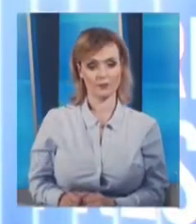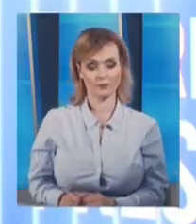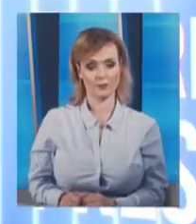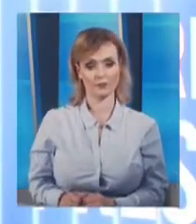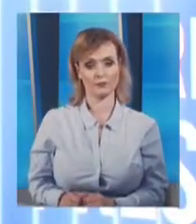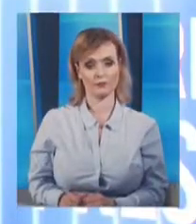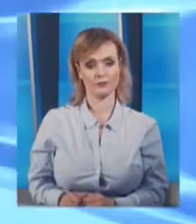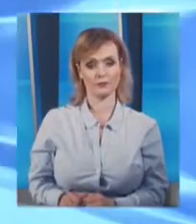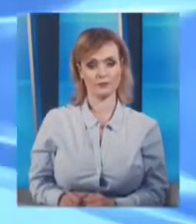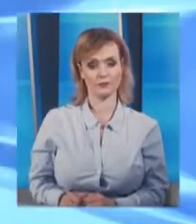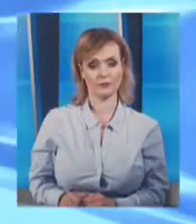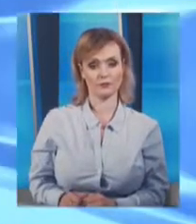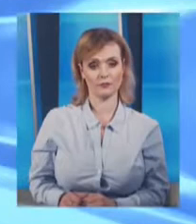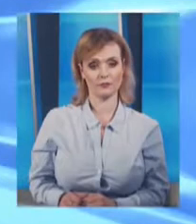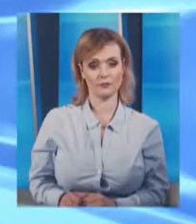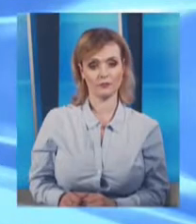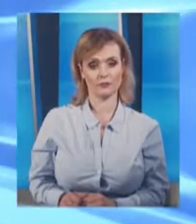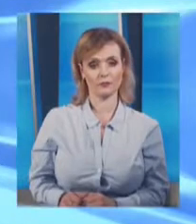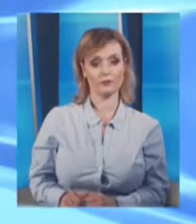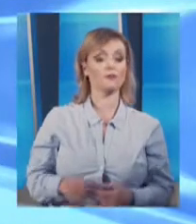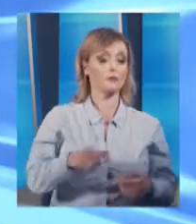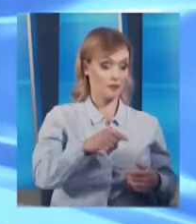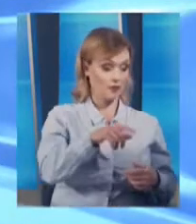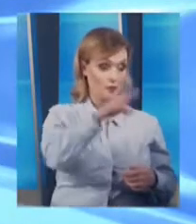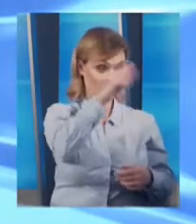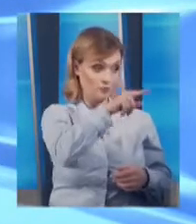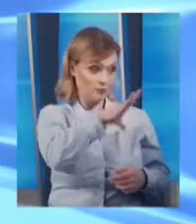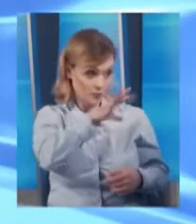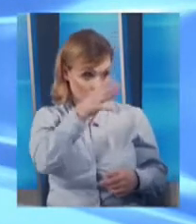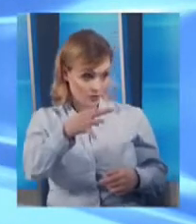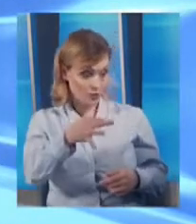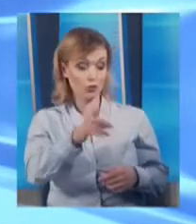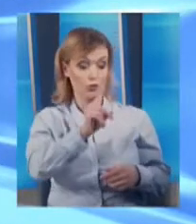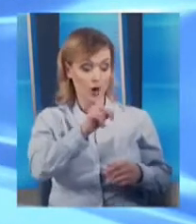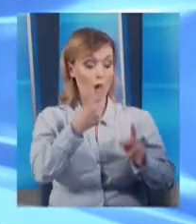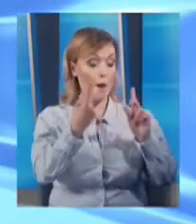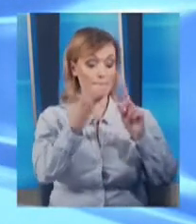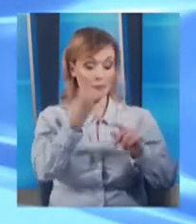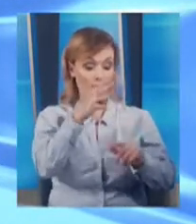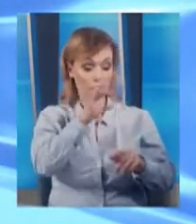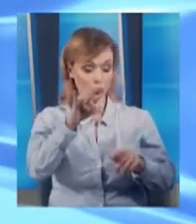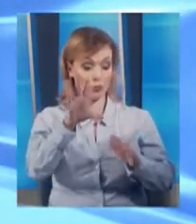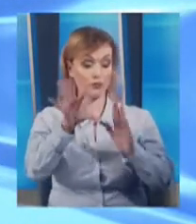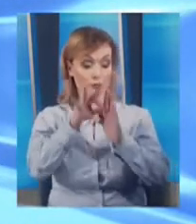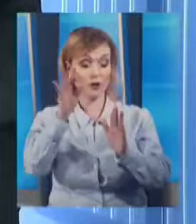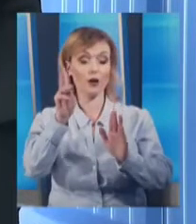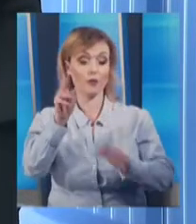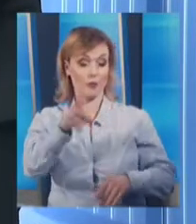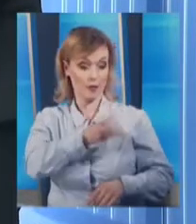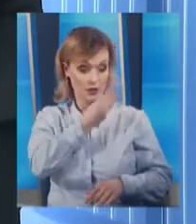Grosu mai devreme a spus că în primul tur votăm cum votăm, în turul 2 ne dăm votul pentru candidatul